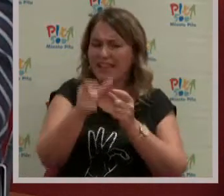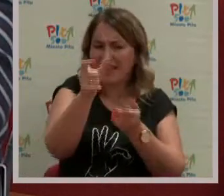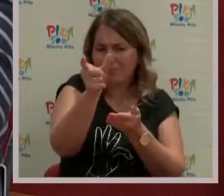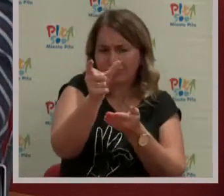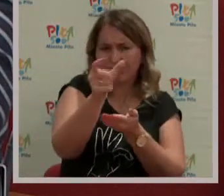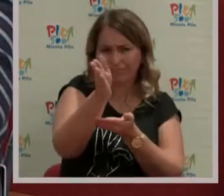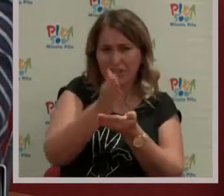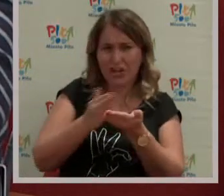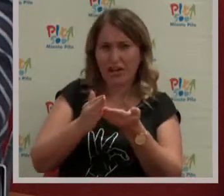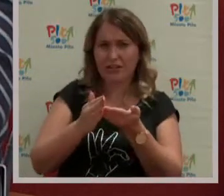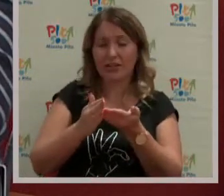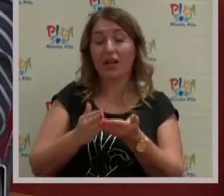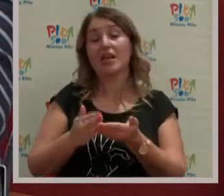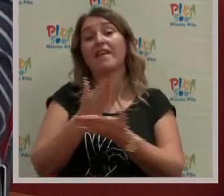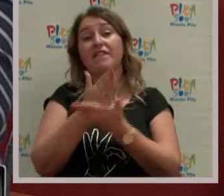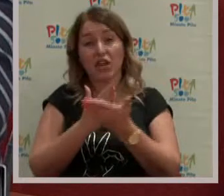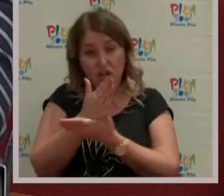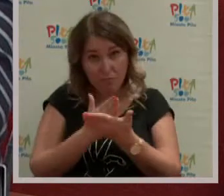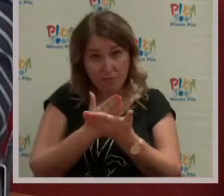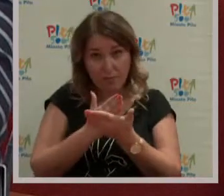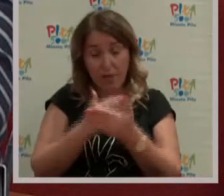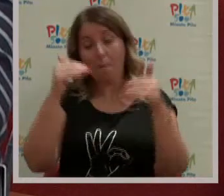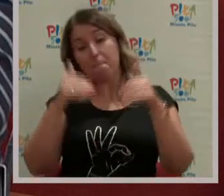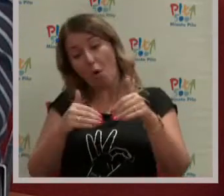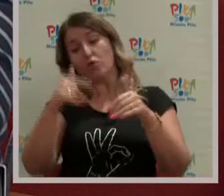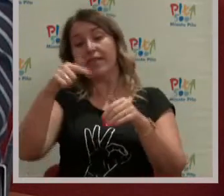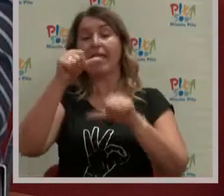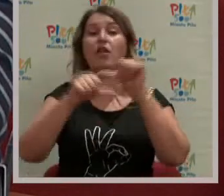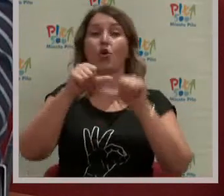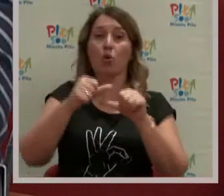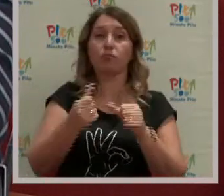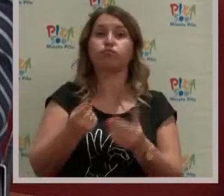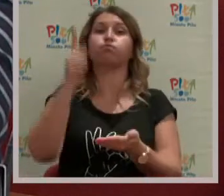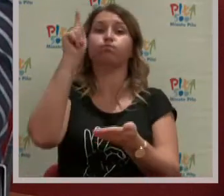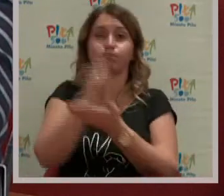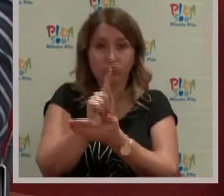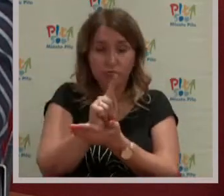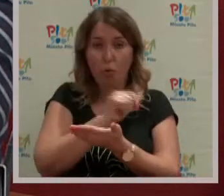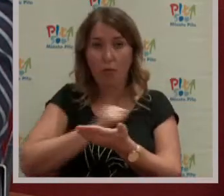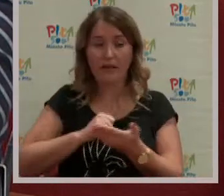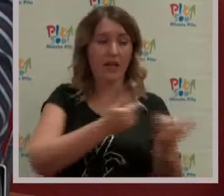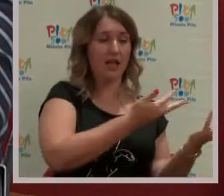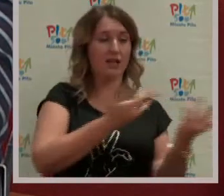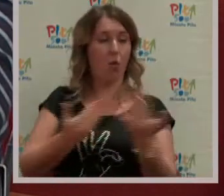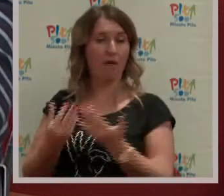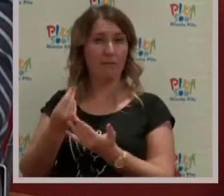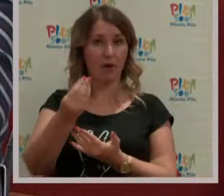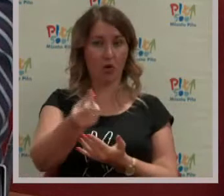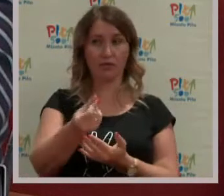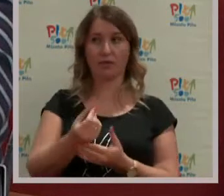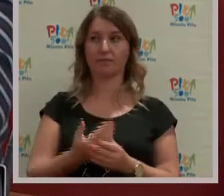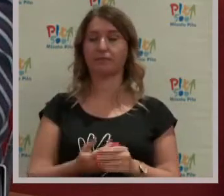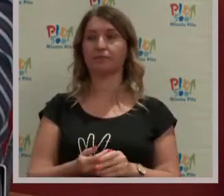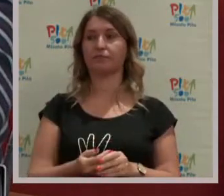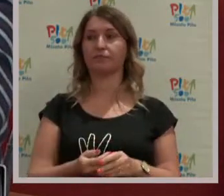komunikacyjnego i mamy nadzieję że w tym roku uda nam się uzyskać dofinansowanie tym bardziej że zakres rzeczowy i wartość